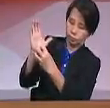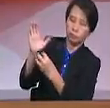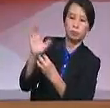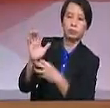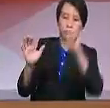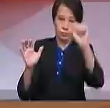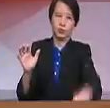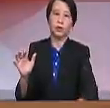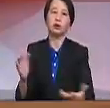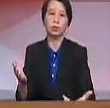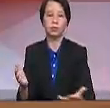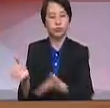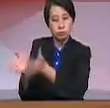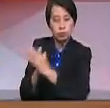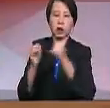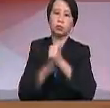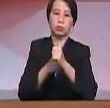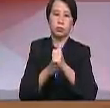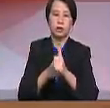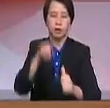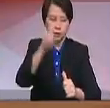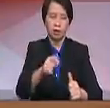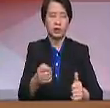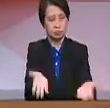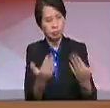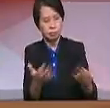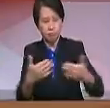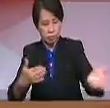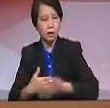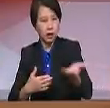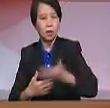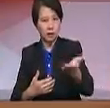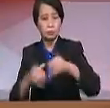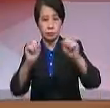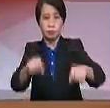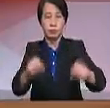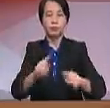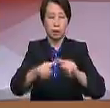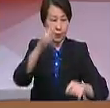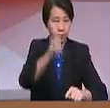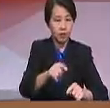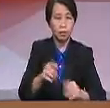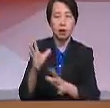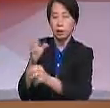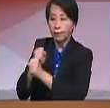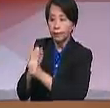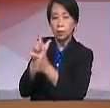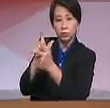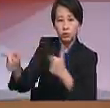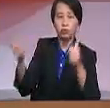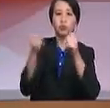seperti PDRM dan sebagainya. Jadi kita memang kita menggalakkan, tetapi perlulah mendapat